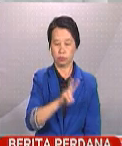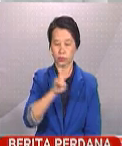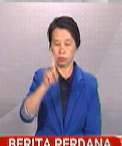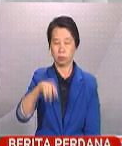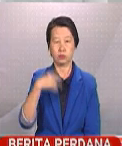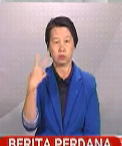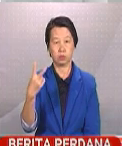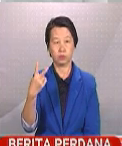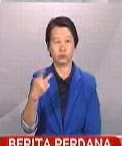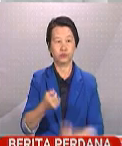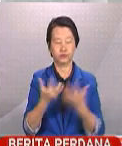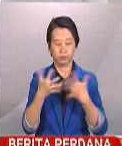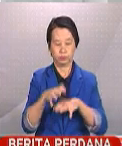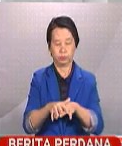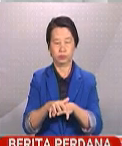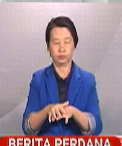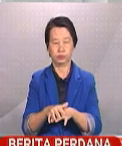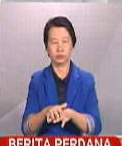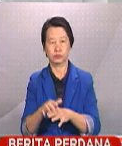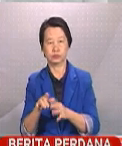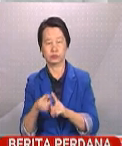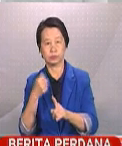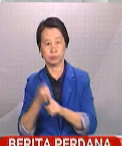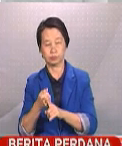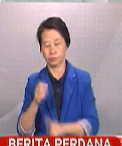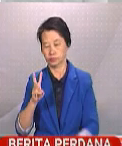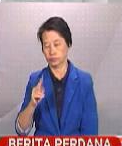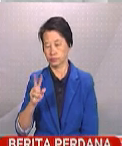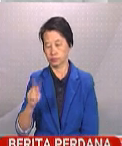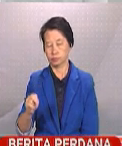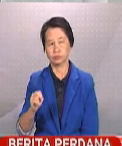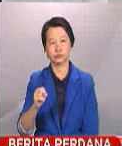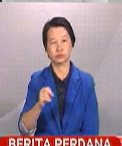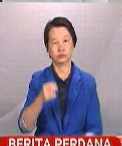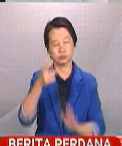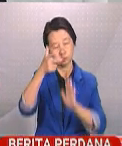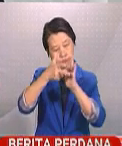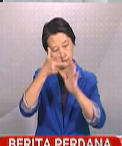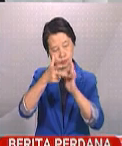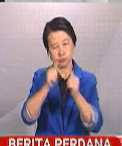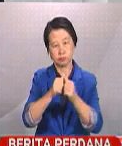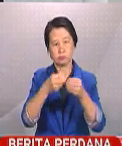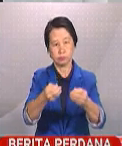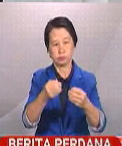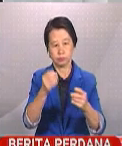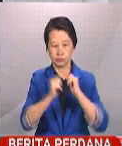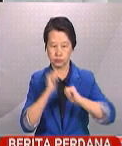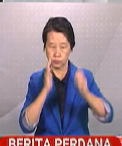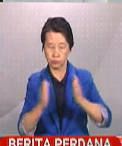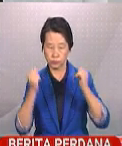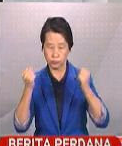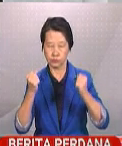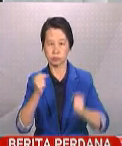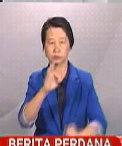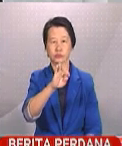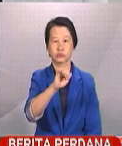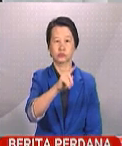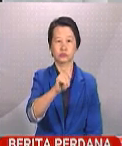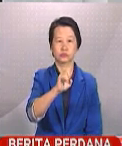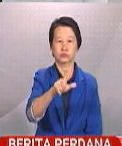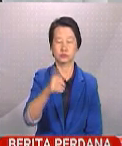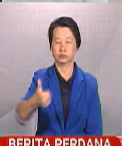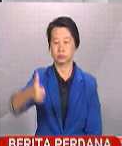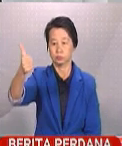Februari ini. Hasil garapan pengarah Wan Afzam Wan Daud, telefilm ini mempertaruhkan lakonan mantap Faizal Hussein dan